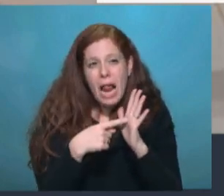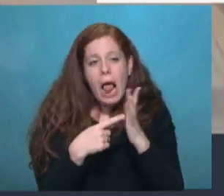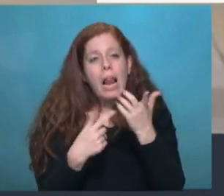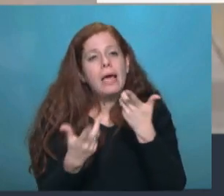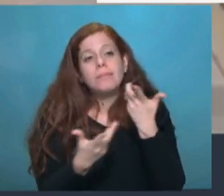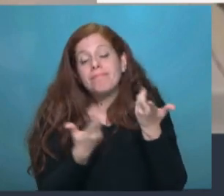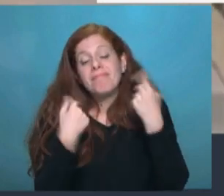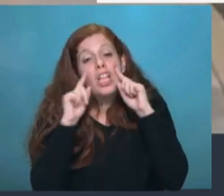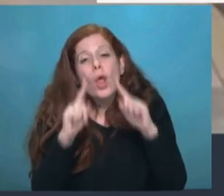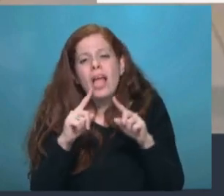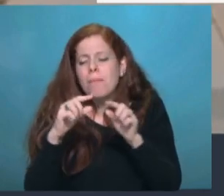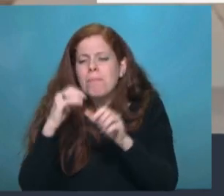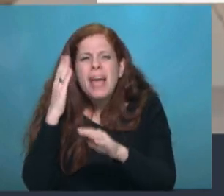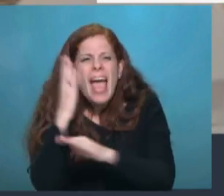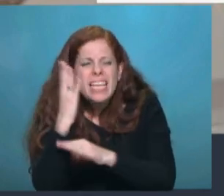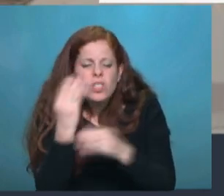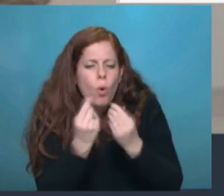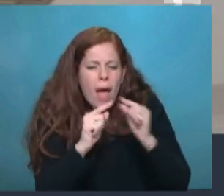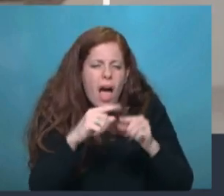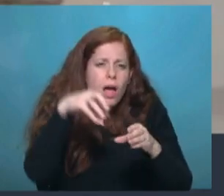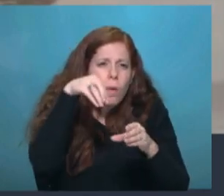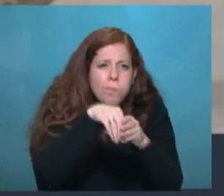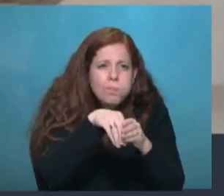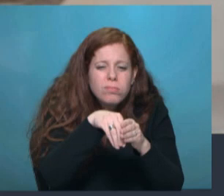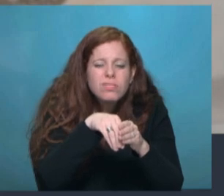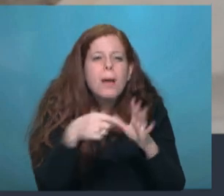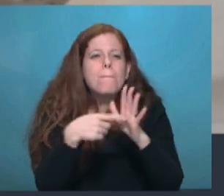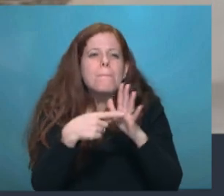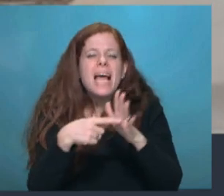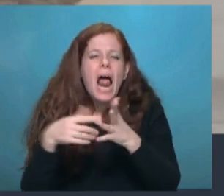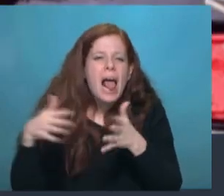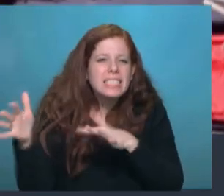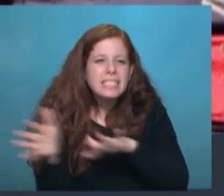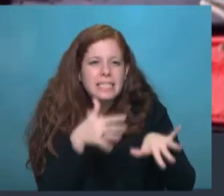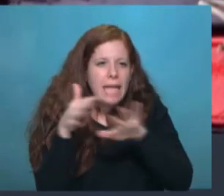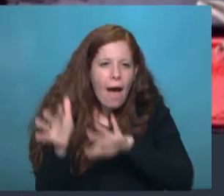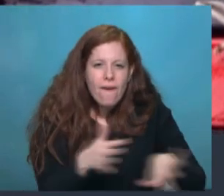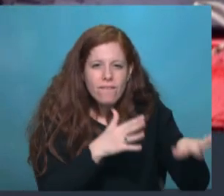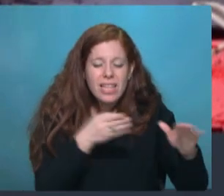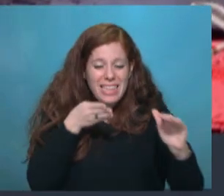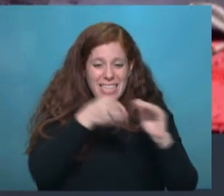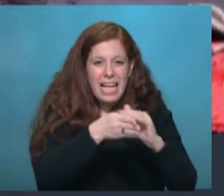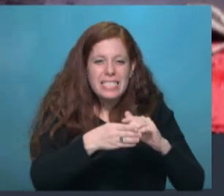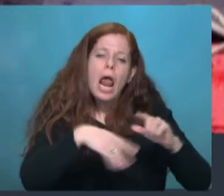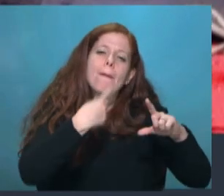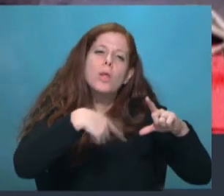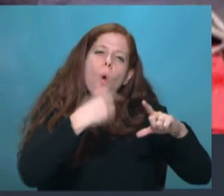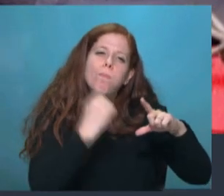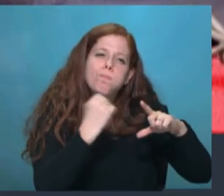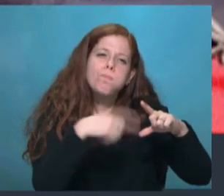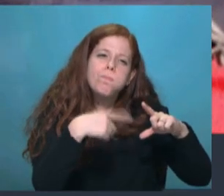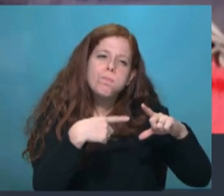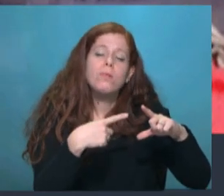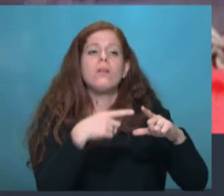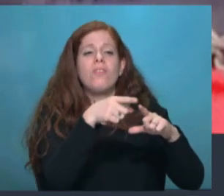אינני יודע אם זה עץ או חומר אחר, שנכנס בגלל הסחף להיגוי של המנוע. הסירה